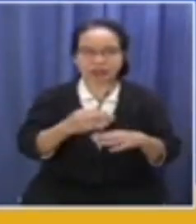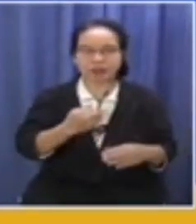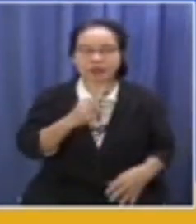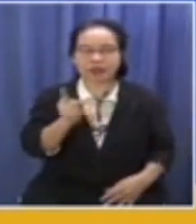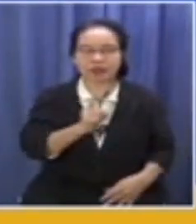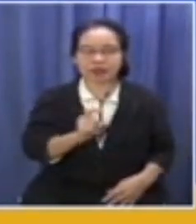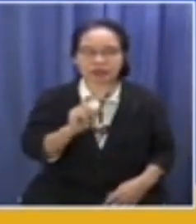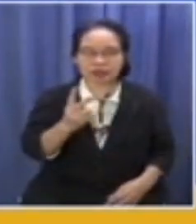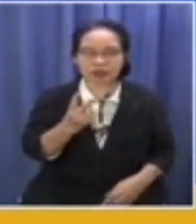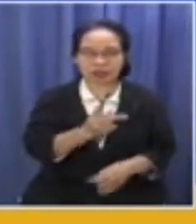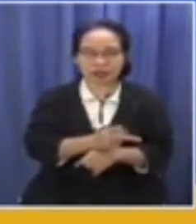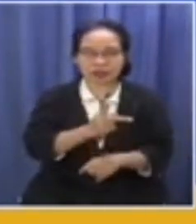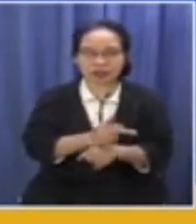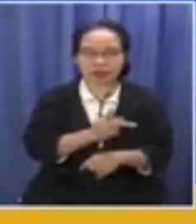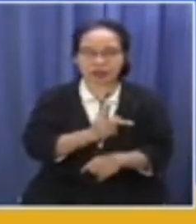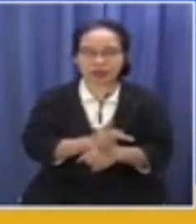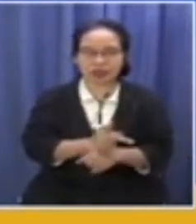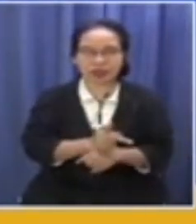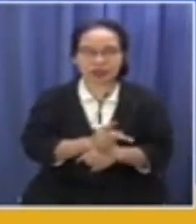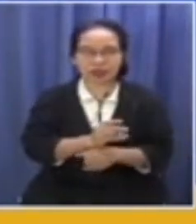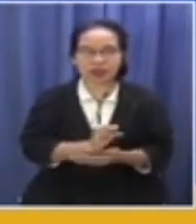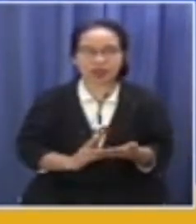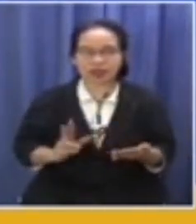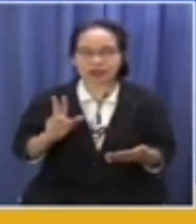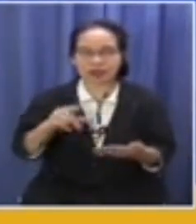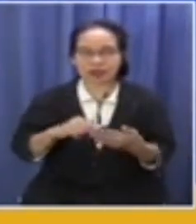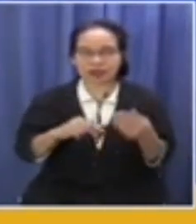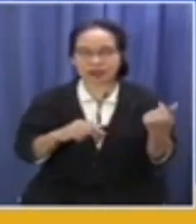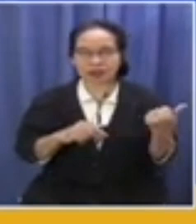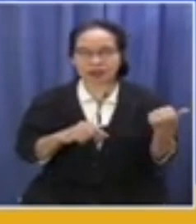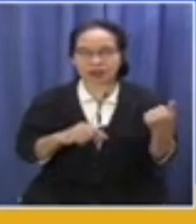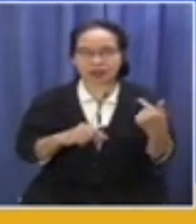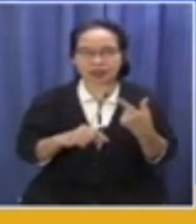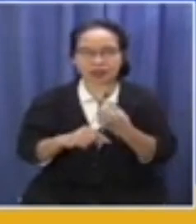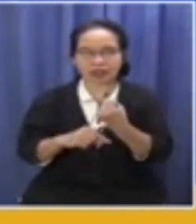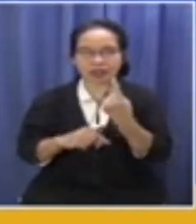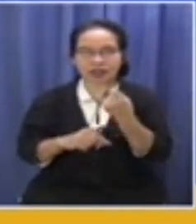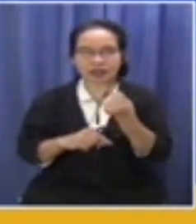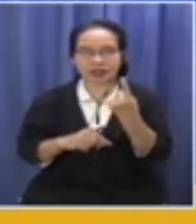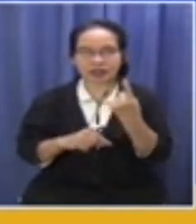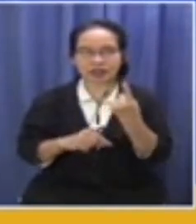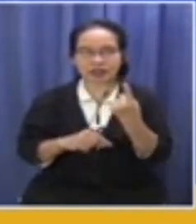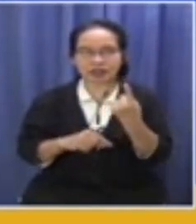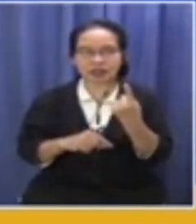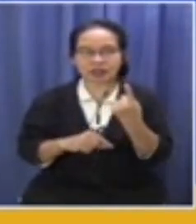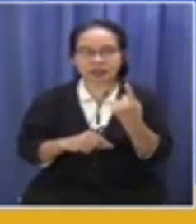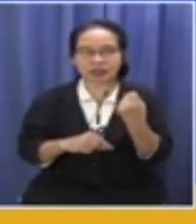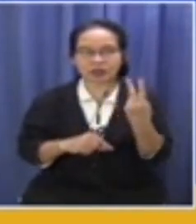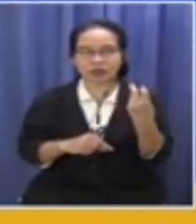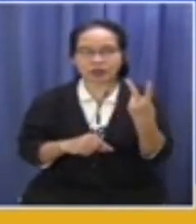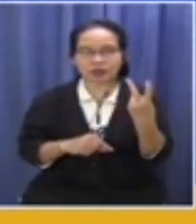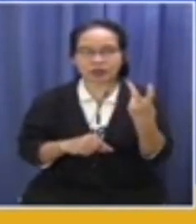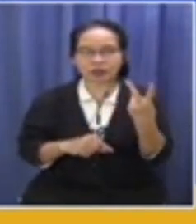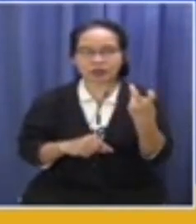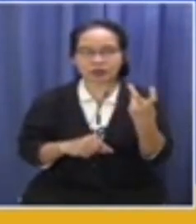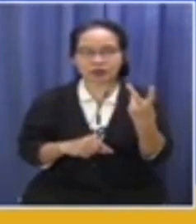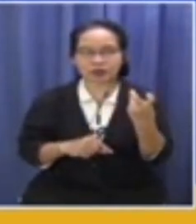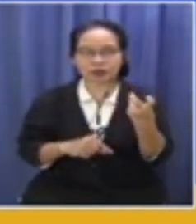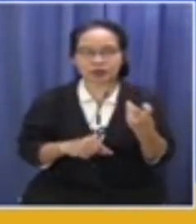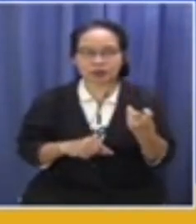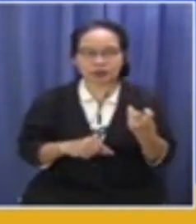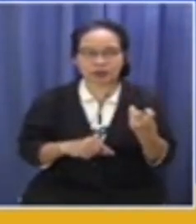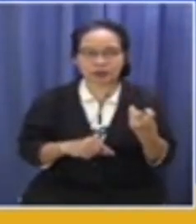sa ikalawang Pedro 3 10 11 hanggang 12 Saan po ba ito